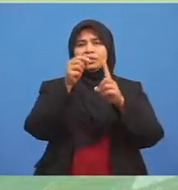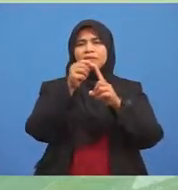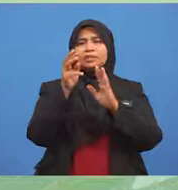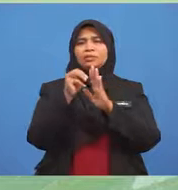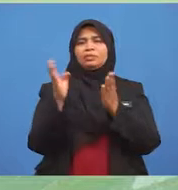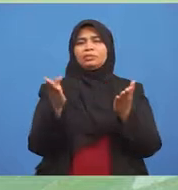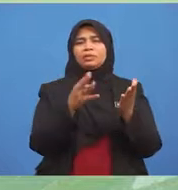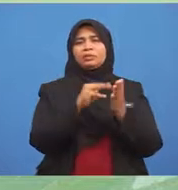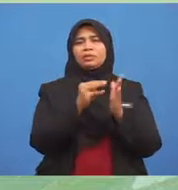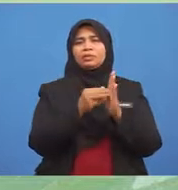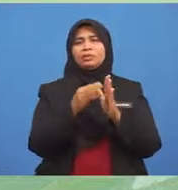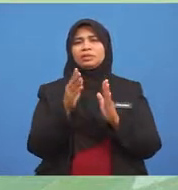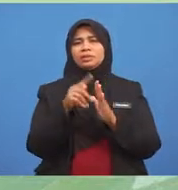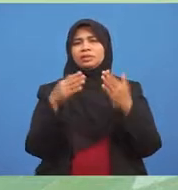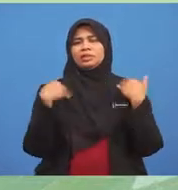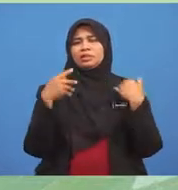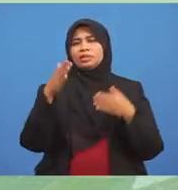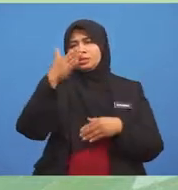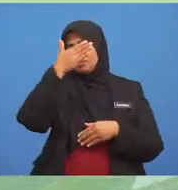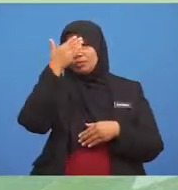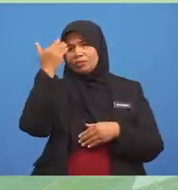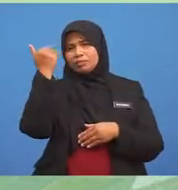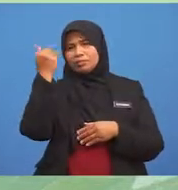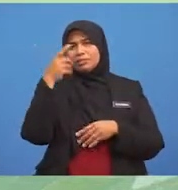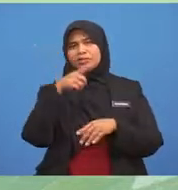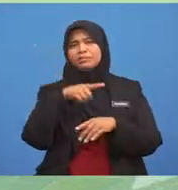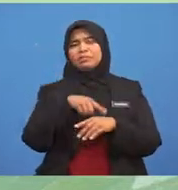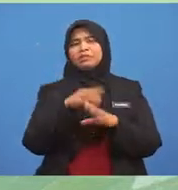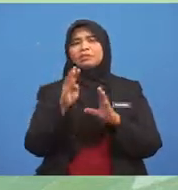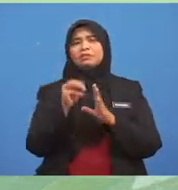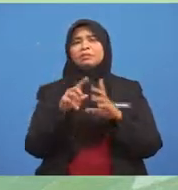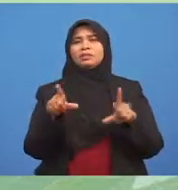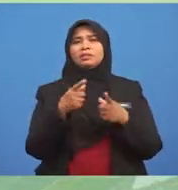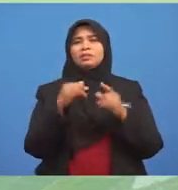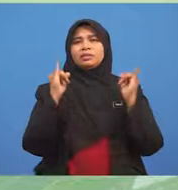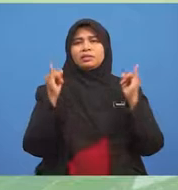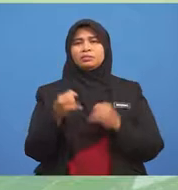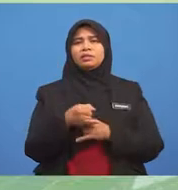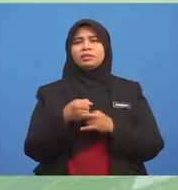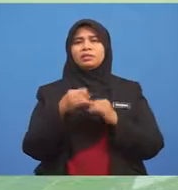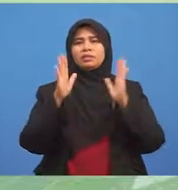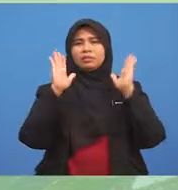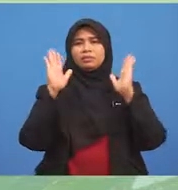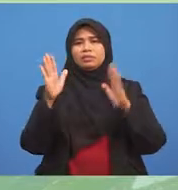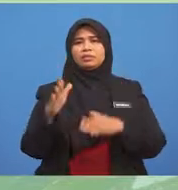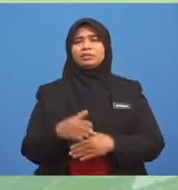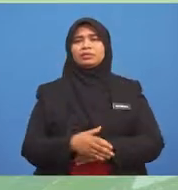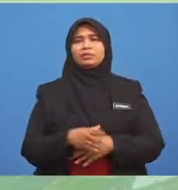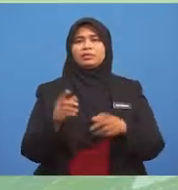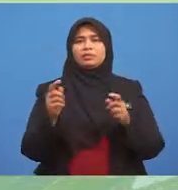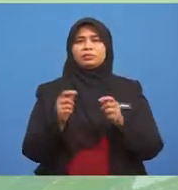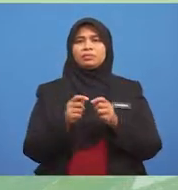maksud keadaan terlupa atau terlalai semasa melakukan ibadah solat, seperti terlupa